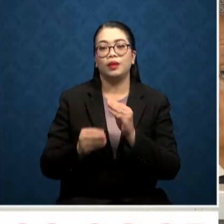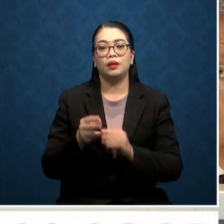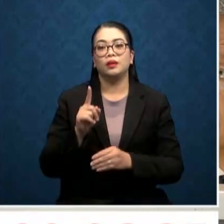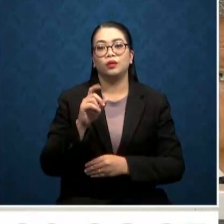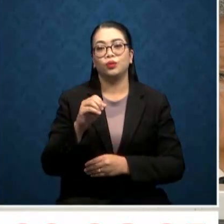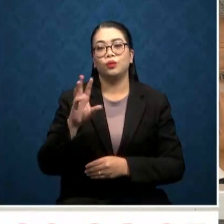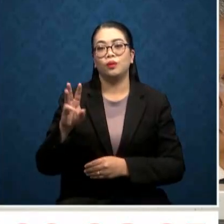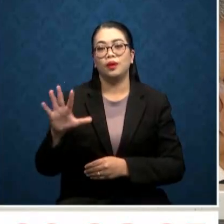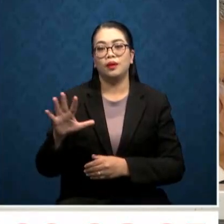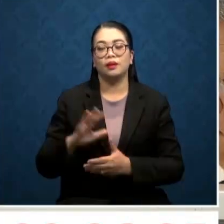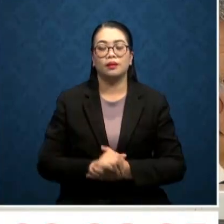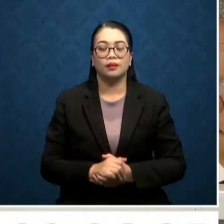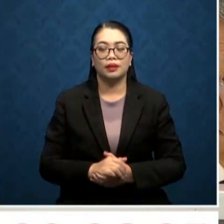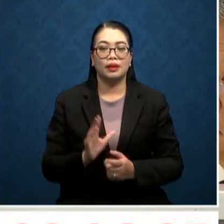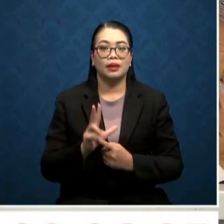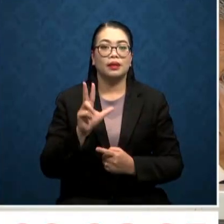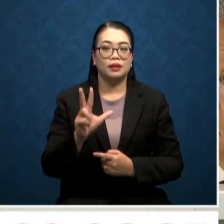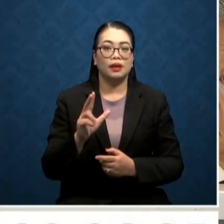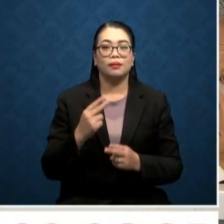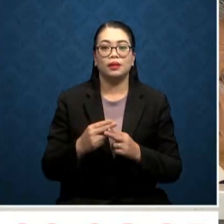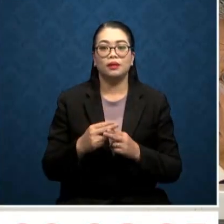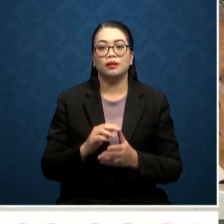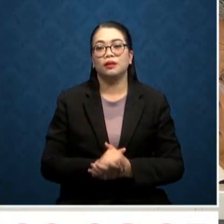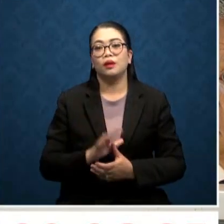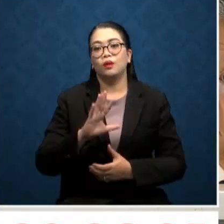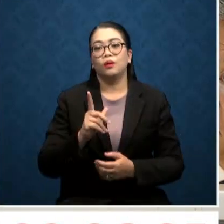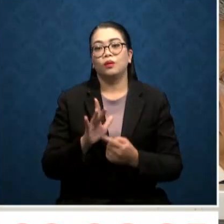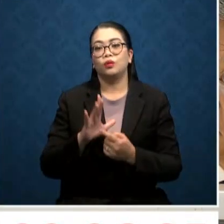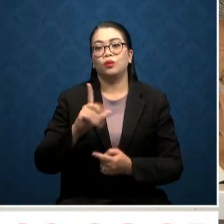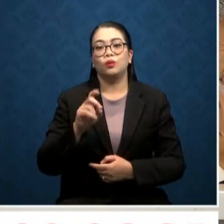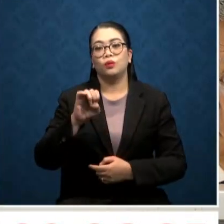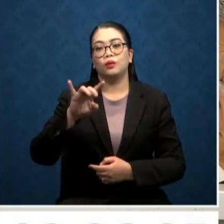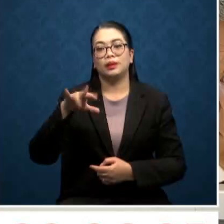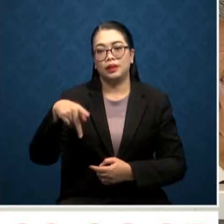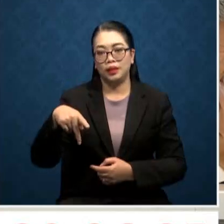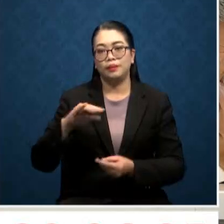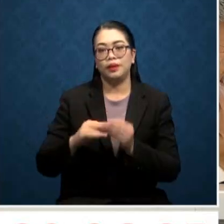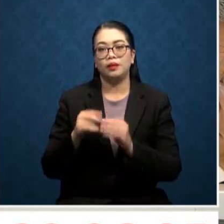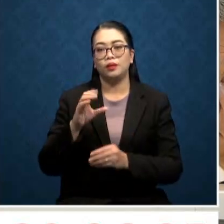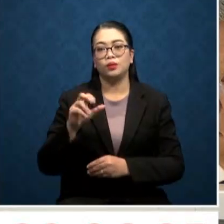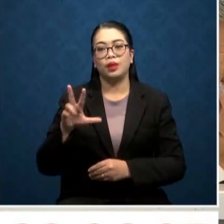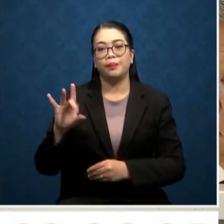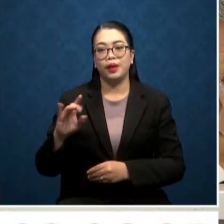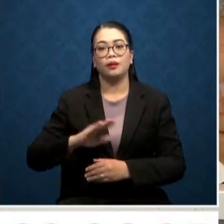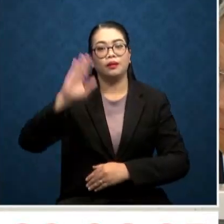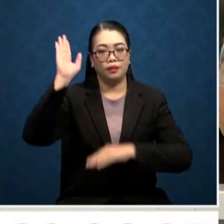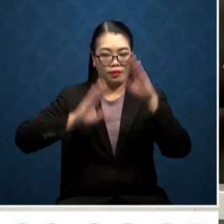ที่065และ3นายชูชีพเอื้อการเลขที่038ขอผู้รับรอง